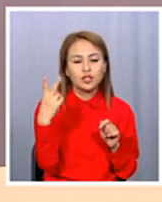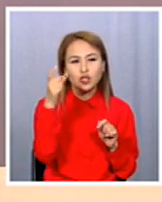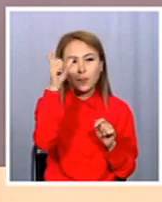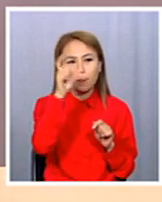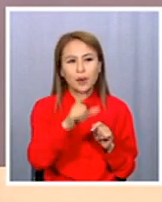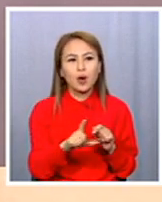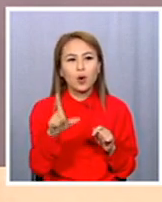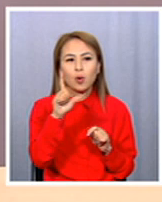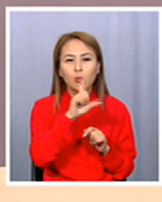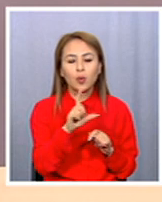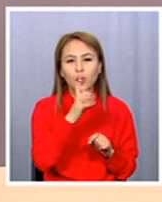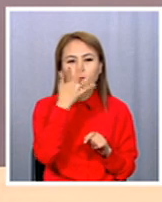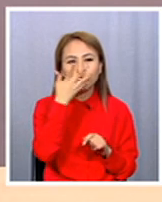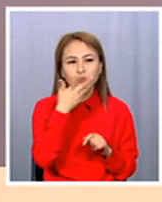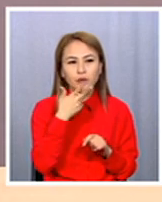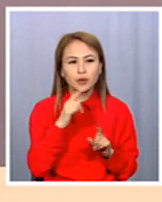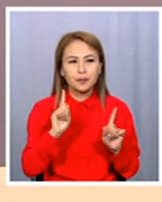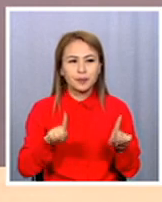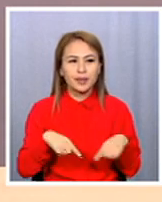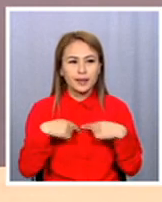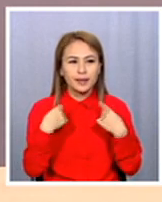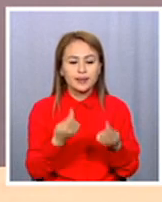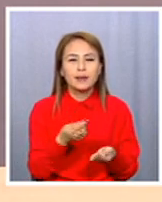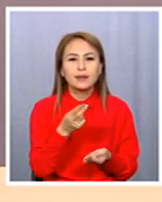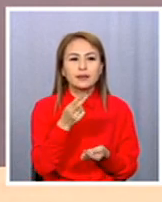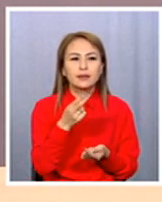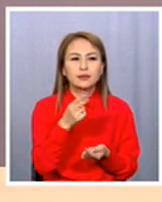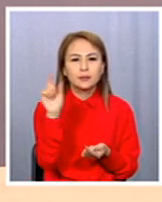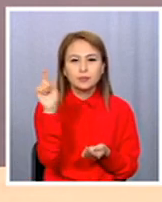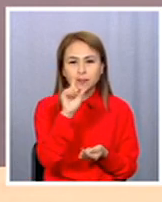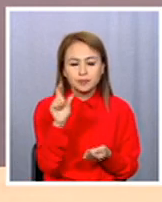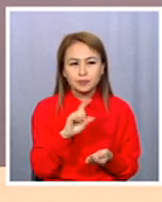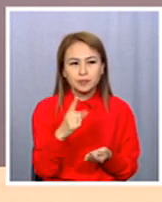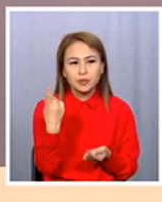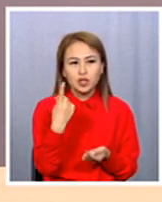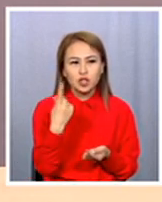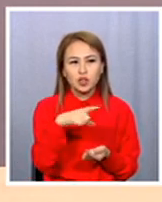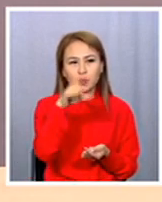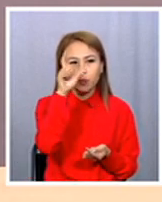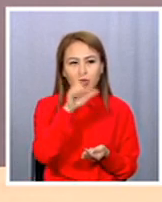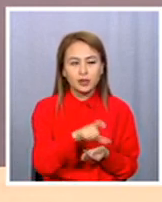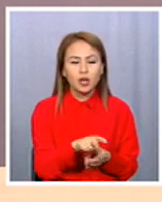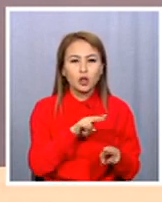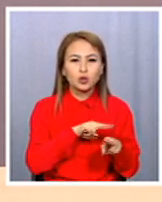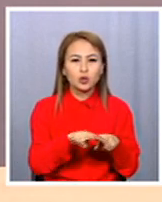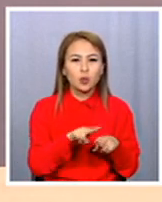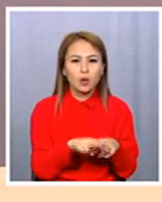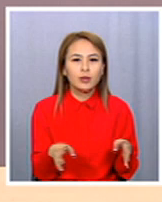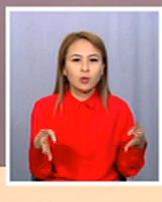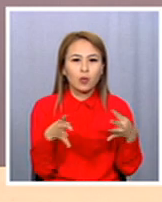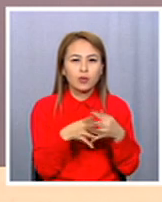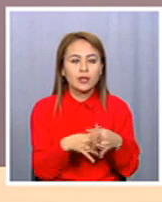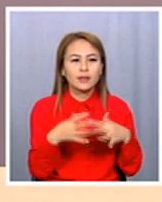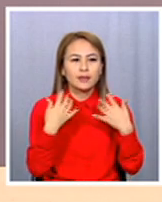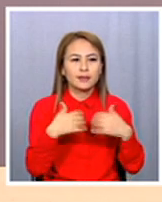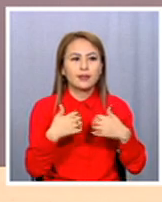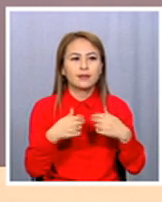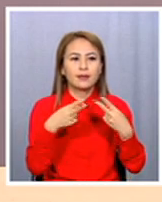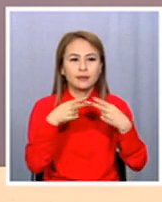түсті тік төрт бұрыштермен берілген диаграмма бірінші бағандағы шоколад қосылған тәтті нанын санына